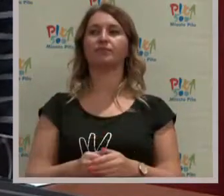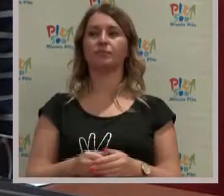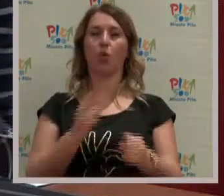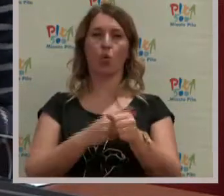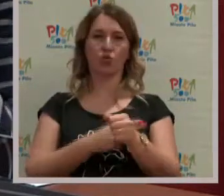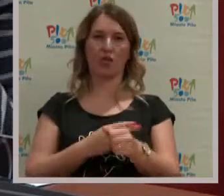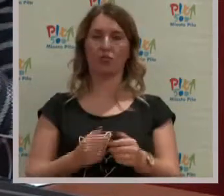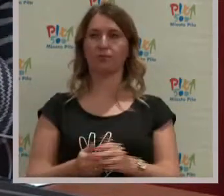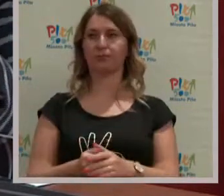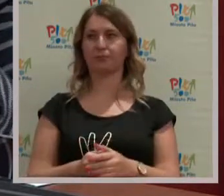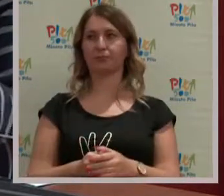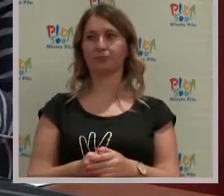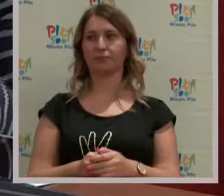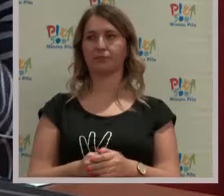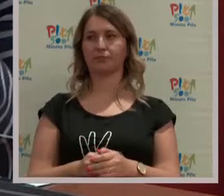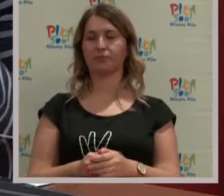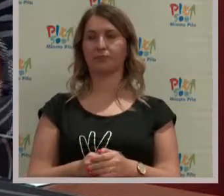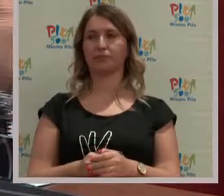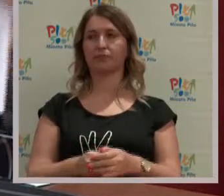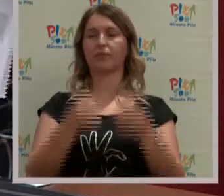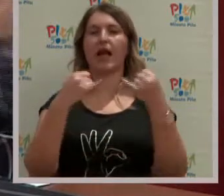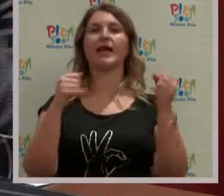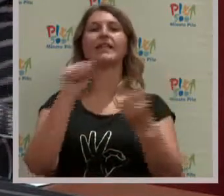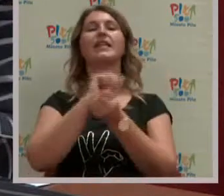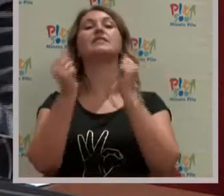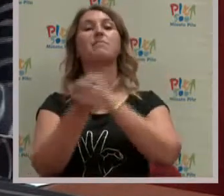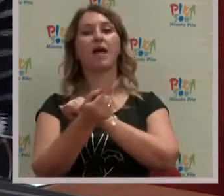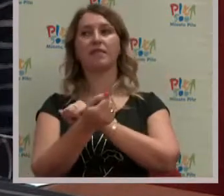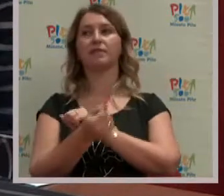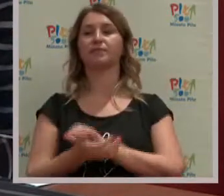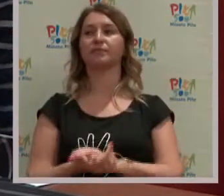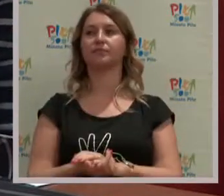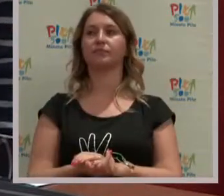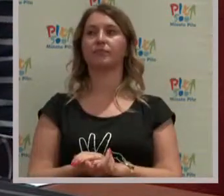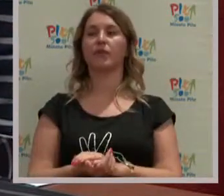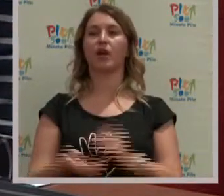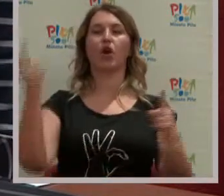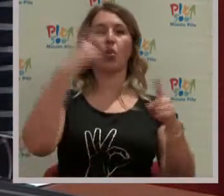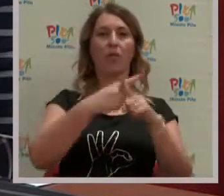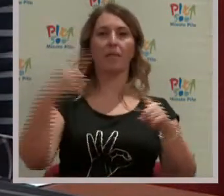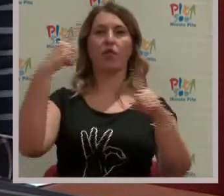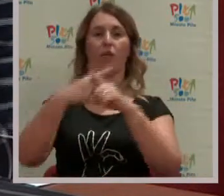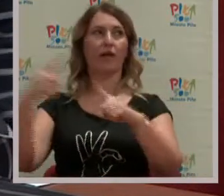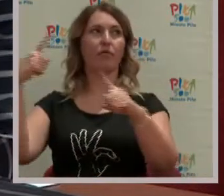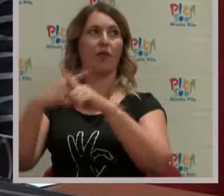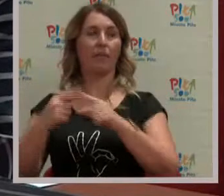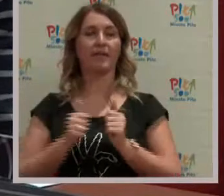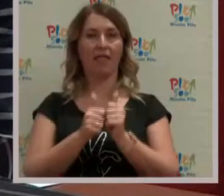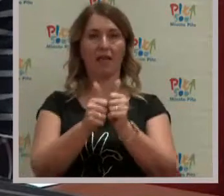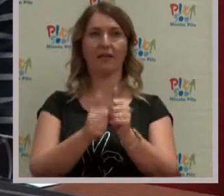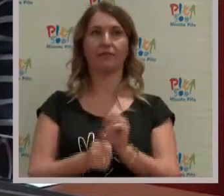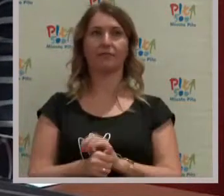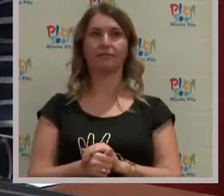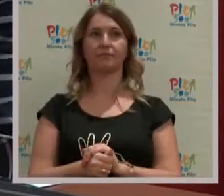proszę Państwa w zakresie pozostałych przedsięwzięć które wprowadzamy do wieloletniej prozy finansowej należy zwrócić uwagę